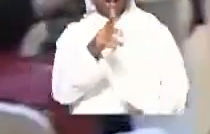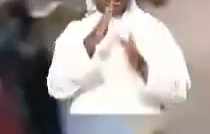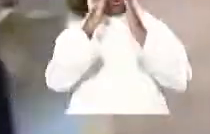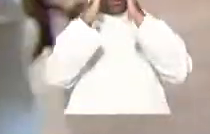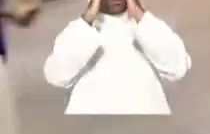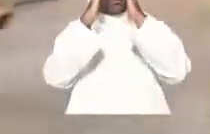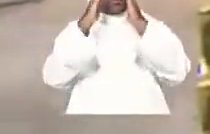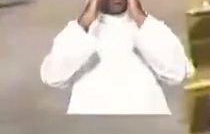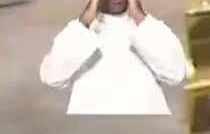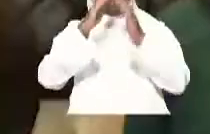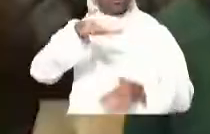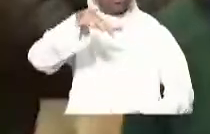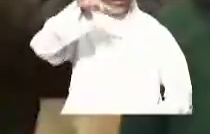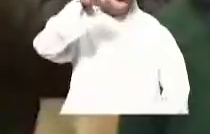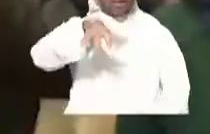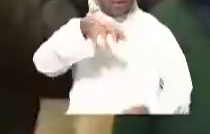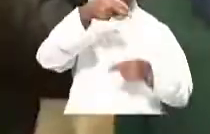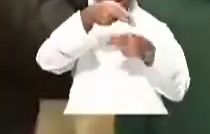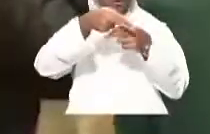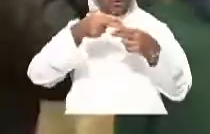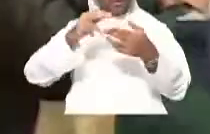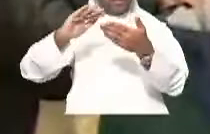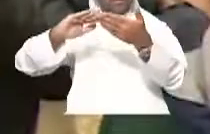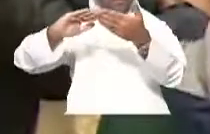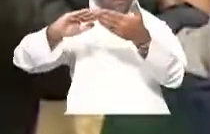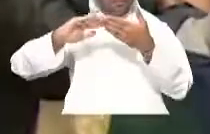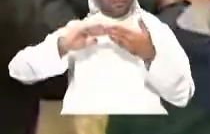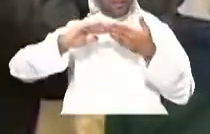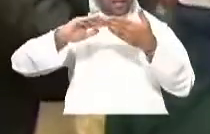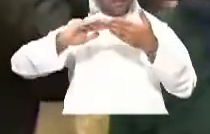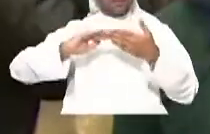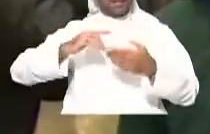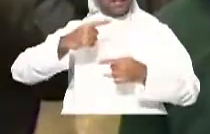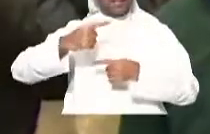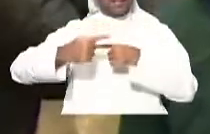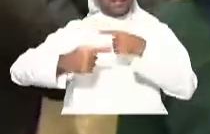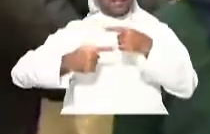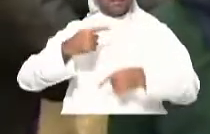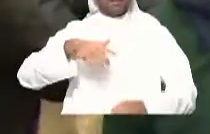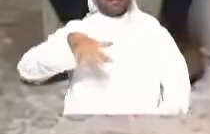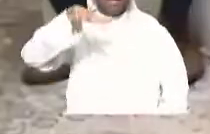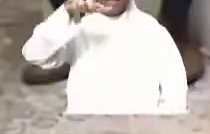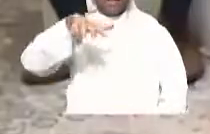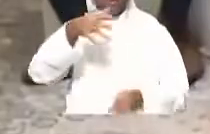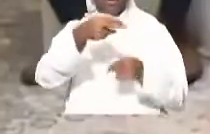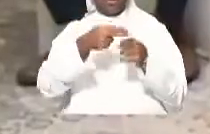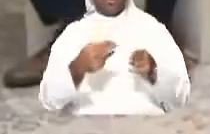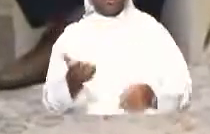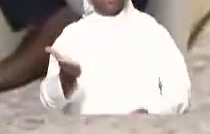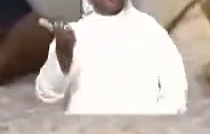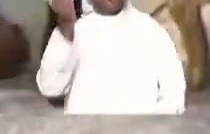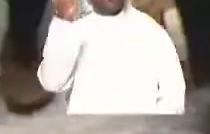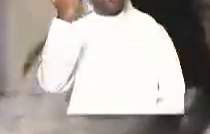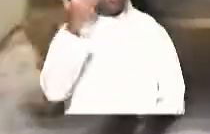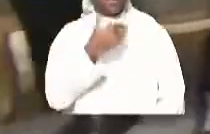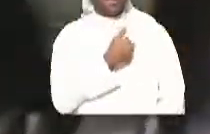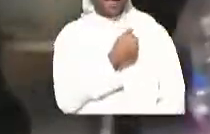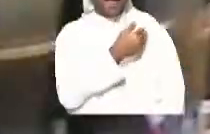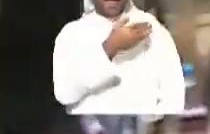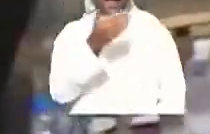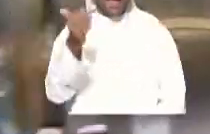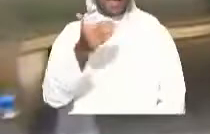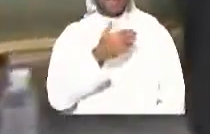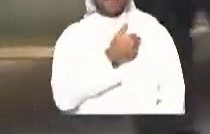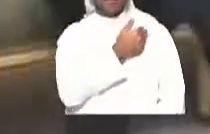تصاميم الجرافيكس وصيانة الحواسيب والجوالات والإلكترونيات ودورات في قيادة